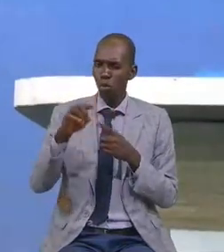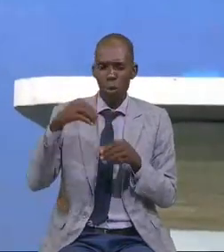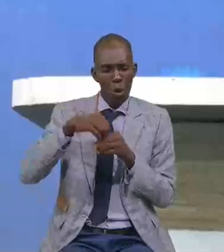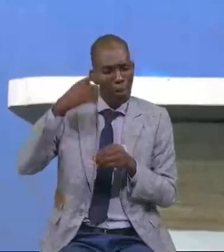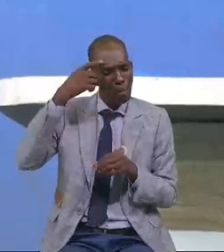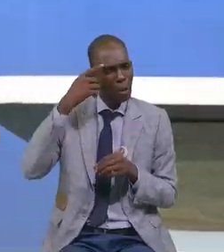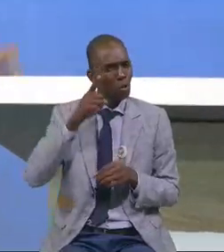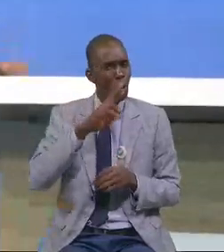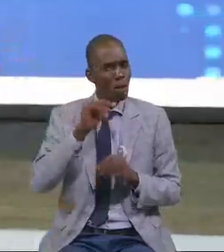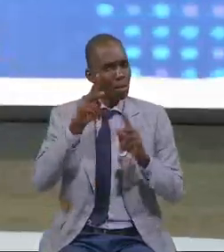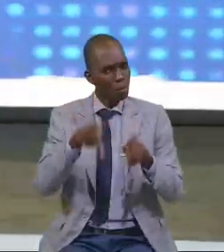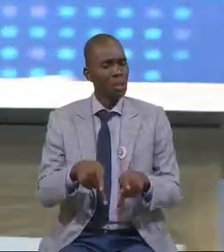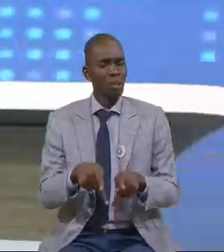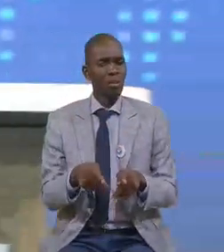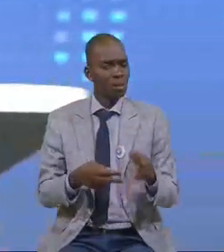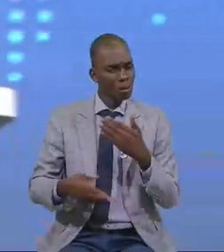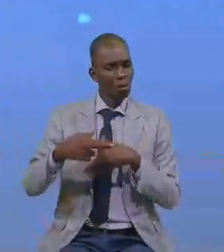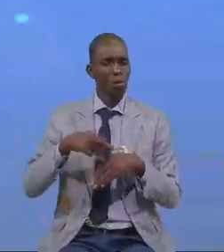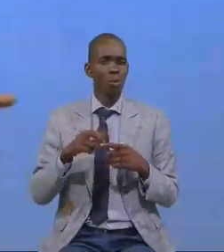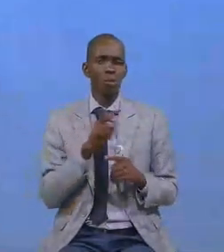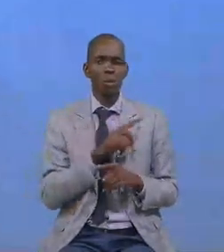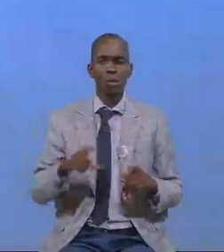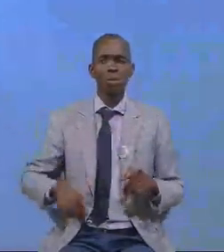femme, alors reviens au Seigneur,